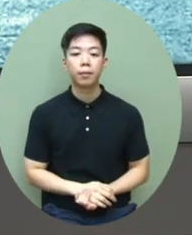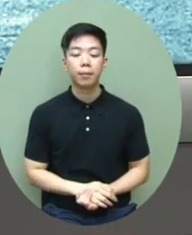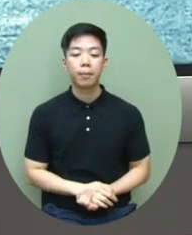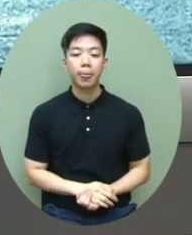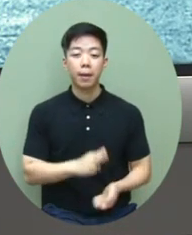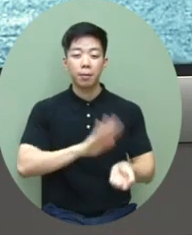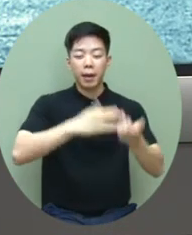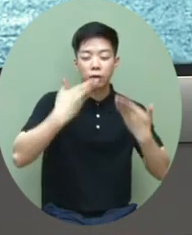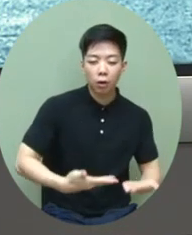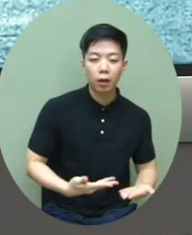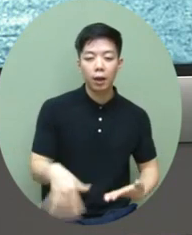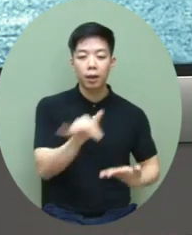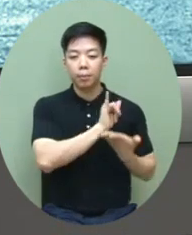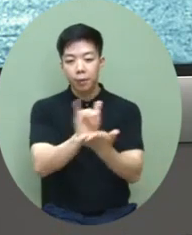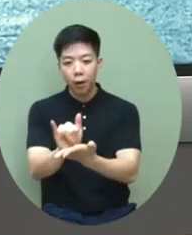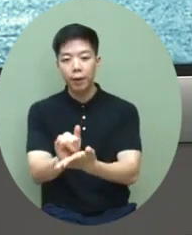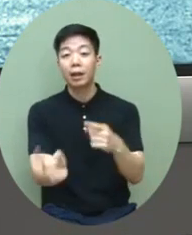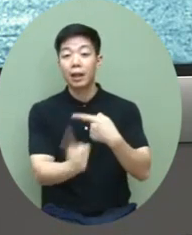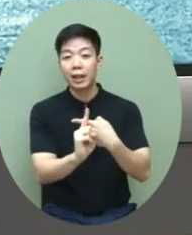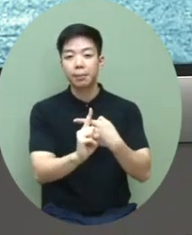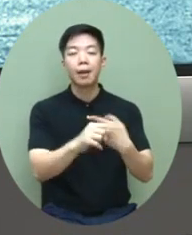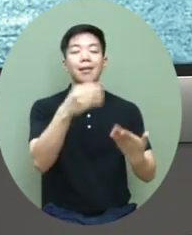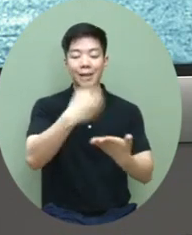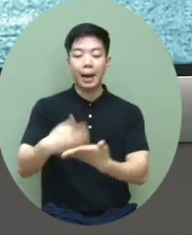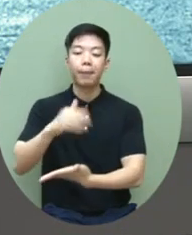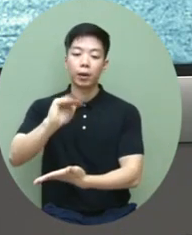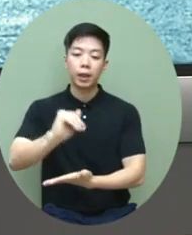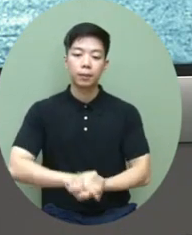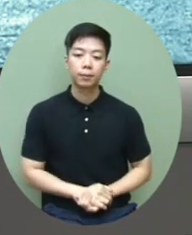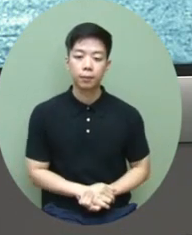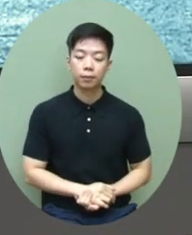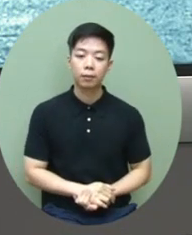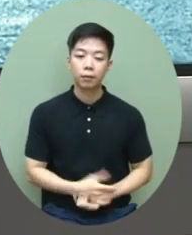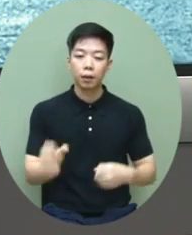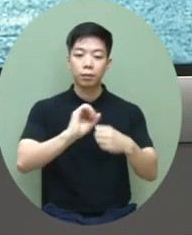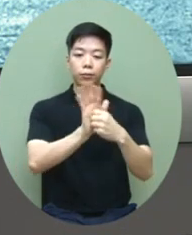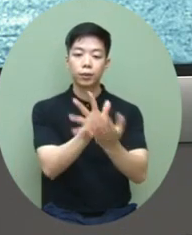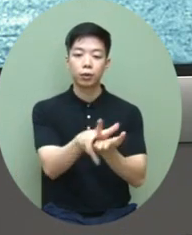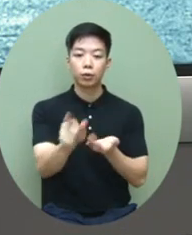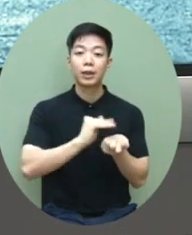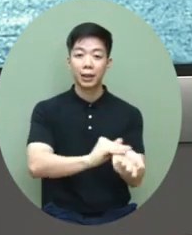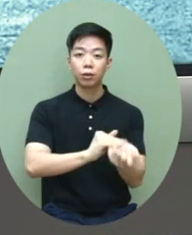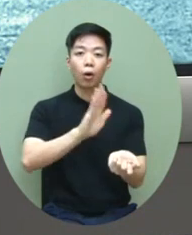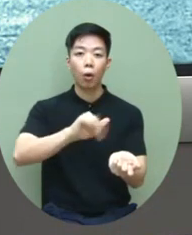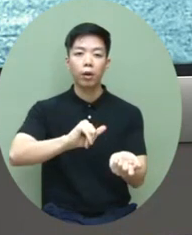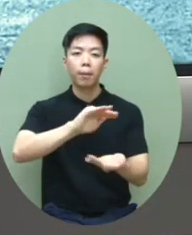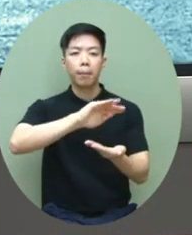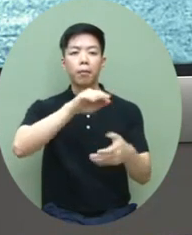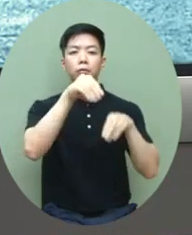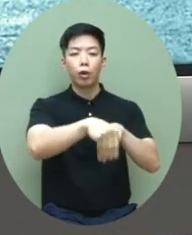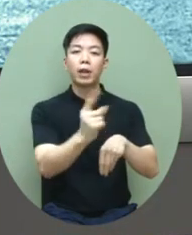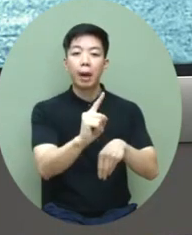院嘅危險咯。咁啊睇我哋指定診所咧，可以用電話預約啦，可以用